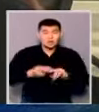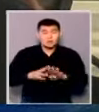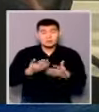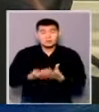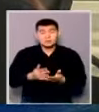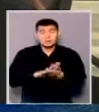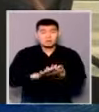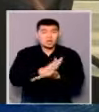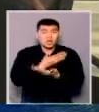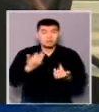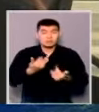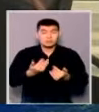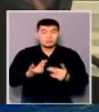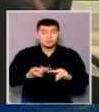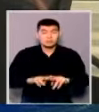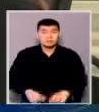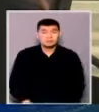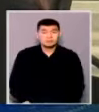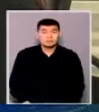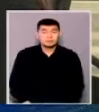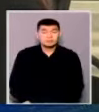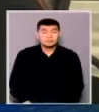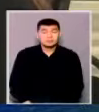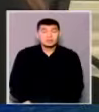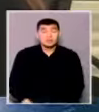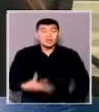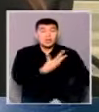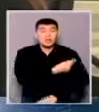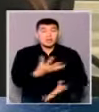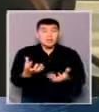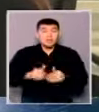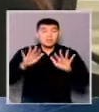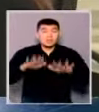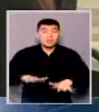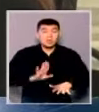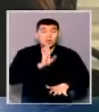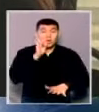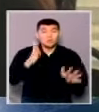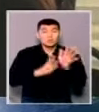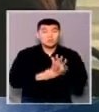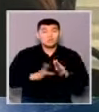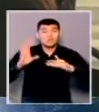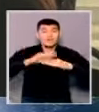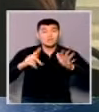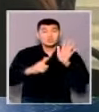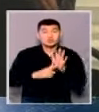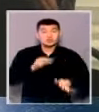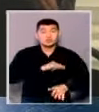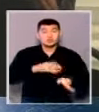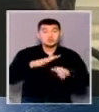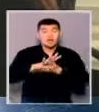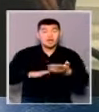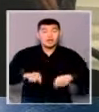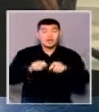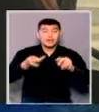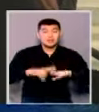Препараттарға ешқандай планнамасыз? Әзірге жоқ. Жалпы екпе алу пункті сағат 9-дан кешкі 7-ге дейін ашық.